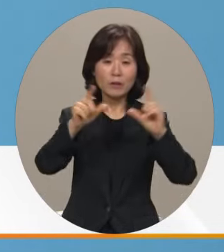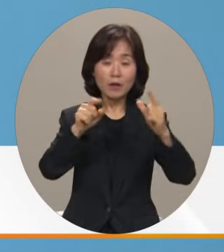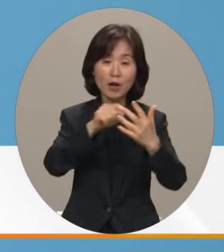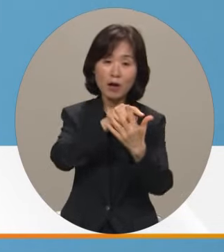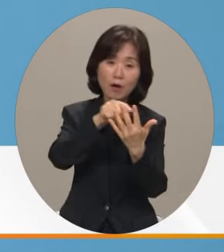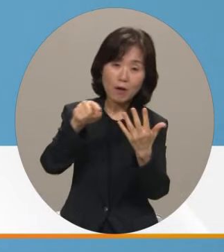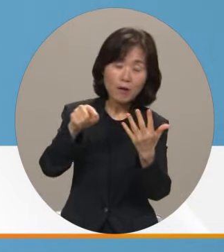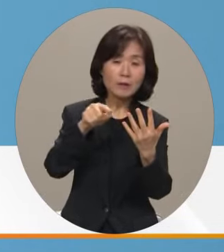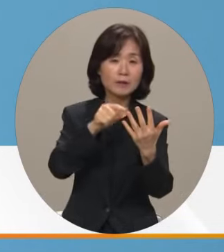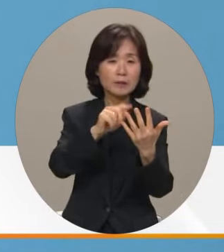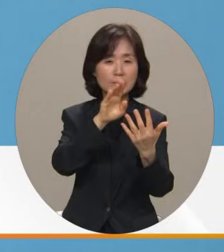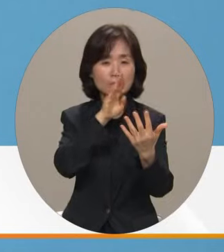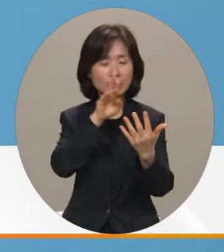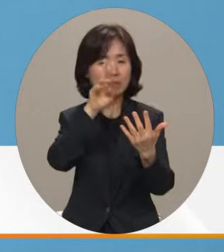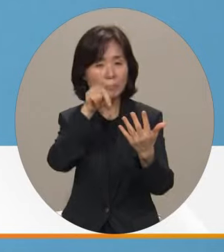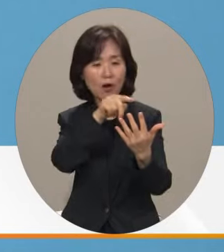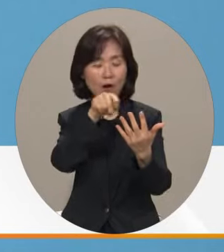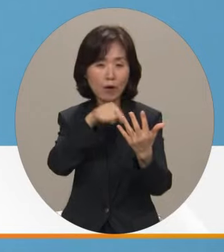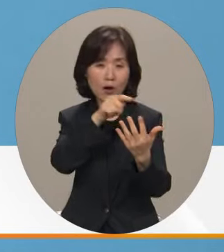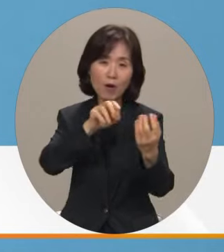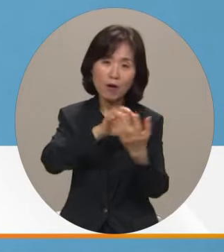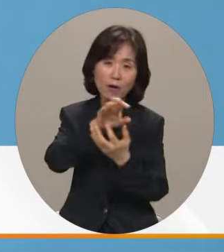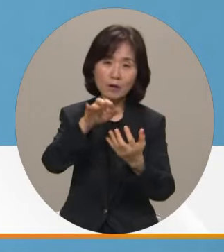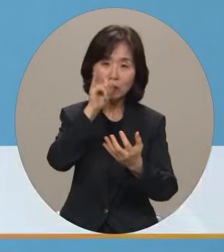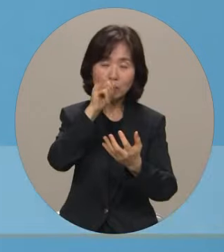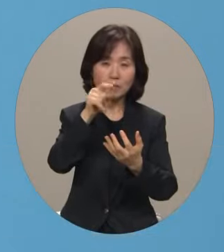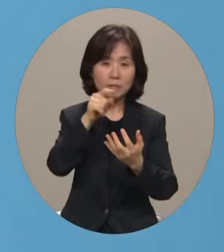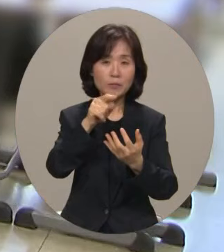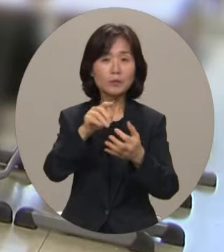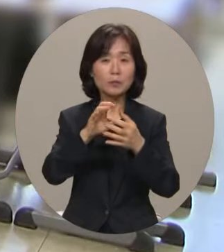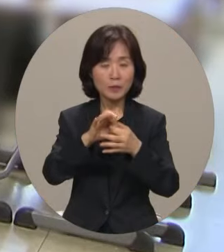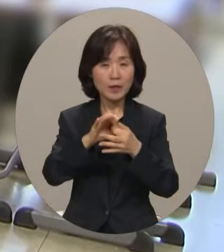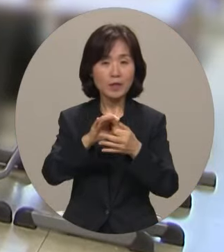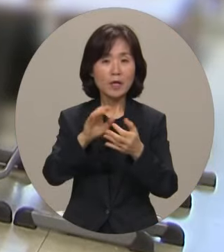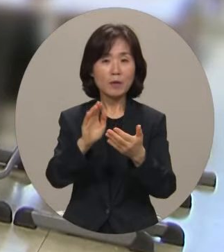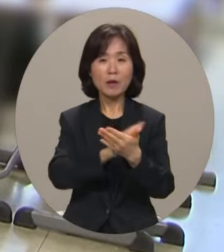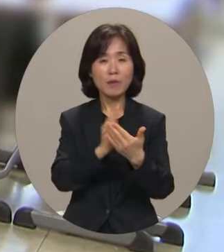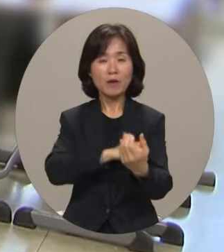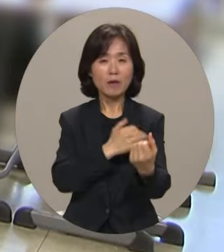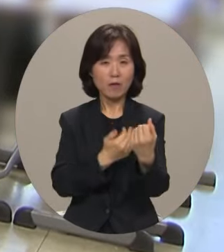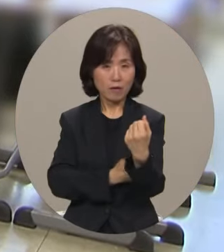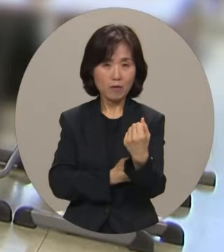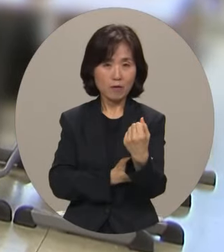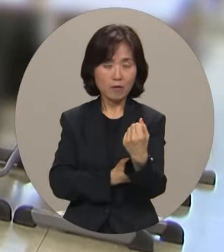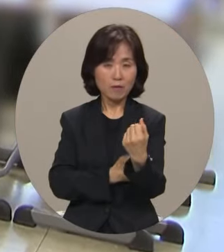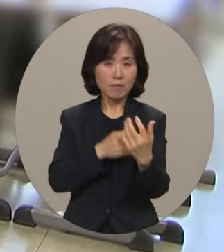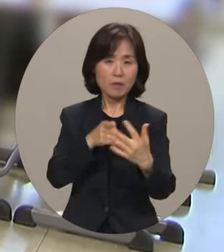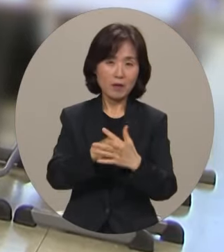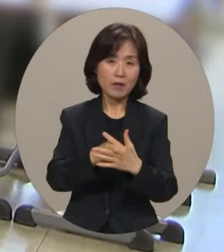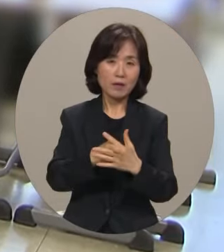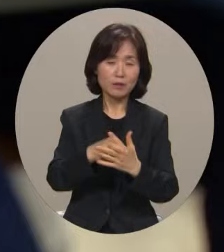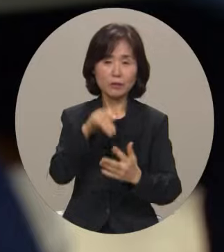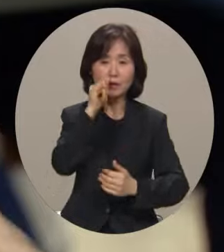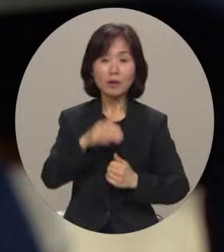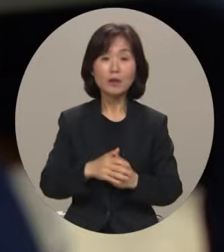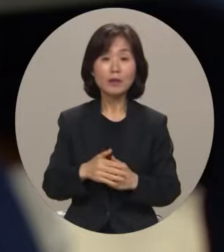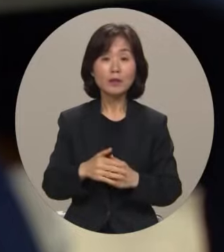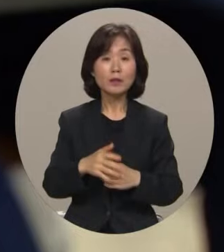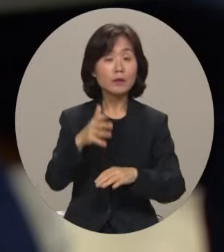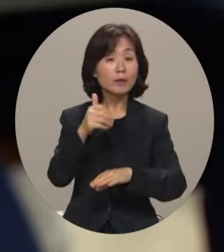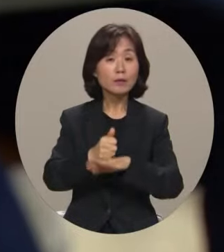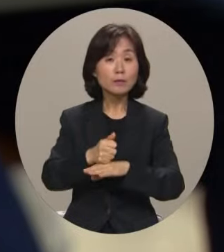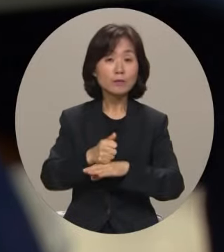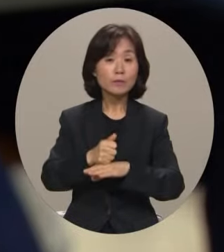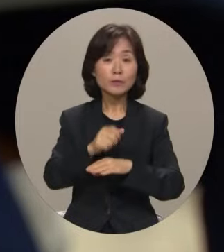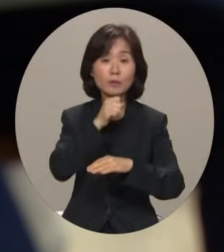참신한 정답 배치를 통해 변별력을 확보하였습니다 6월 모의 평가 성적표는 다음 달 2일 통지될